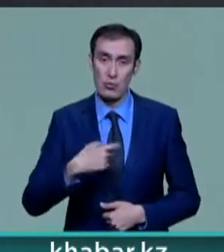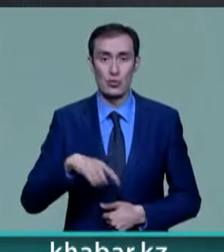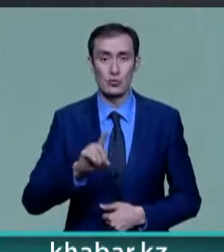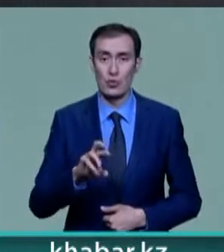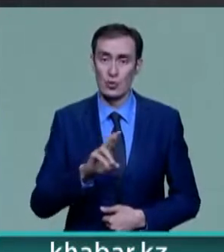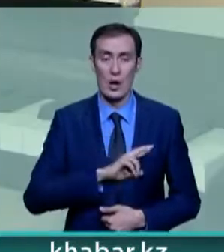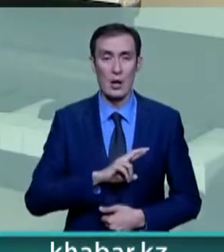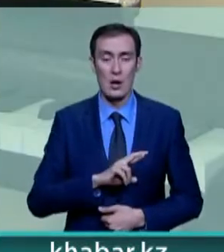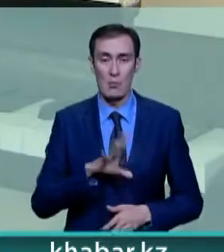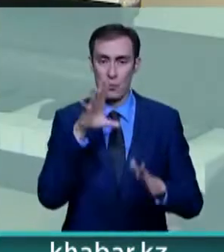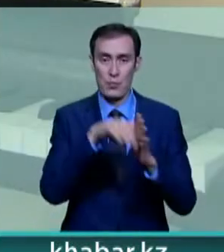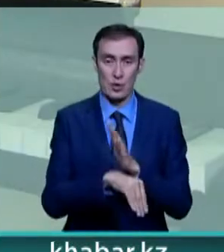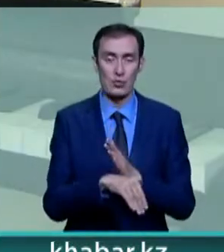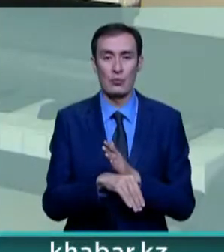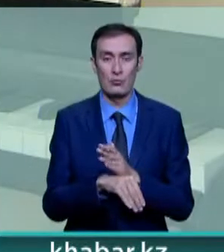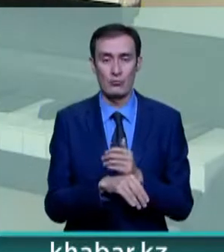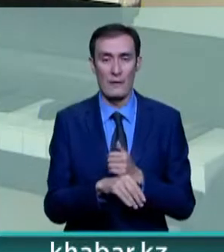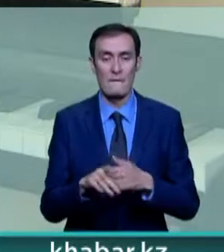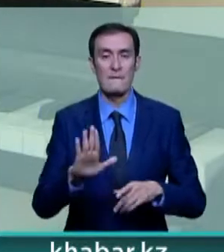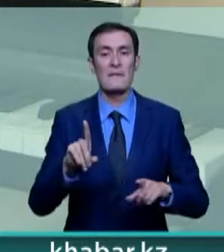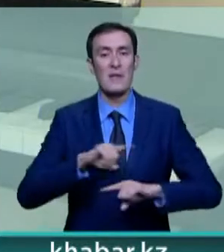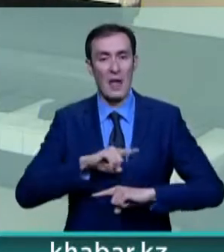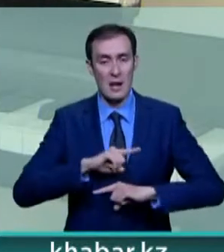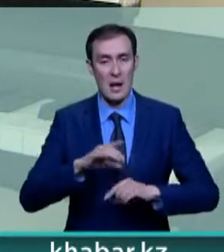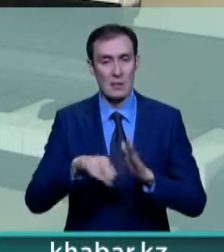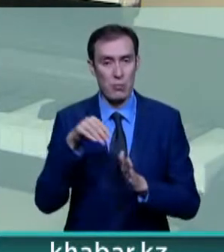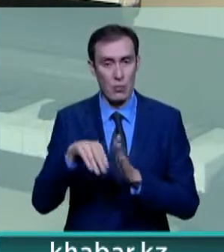я прошел пока что финальный отбор.